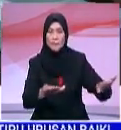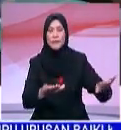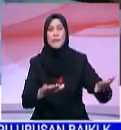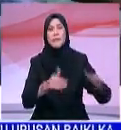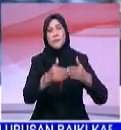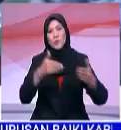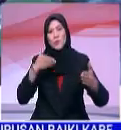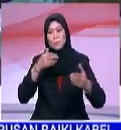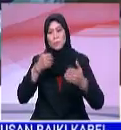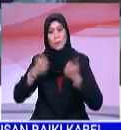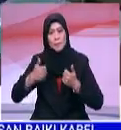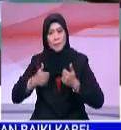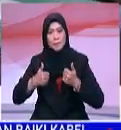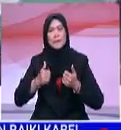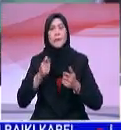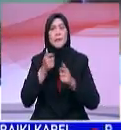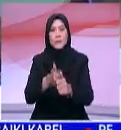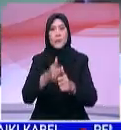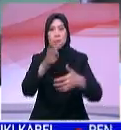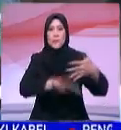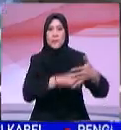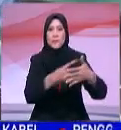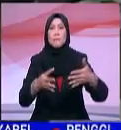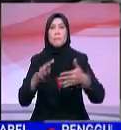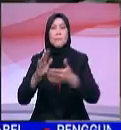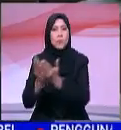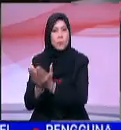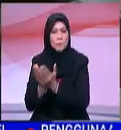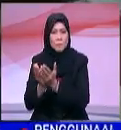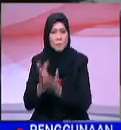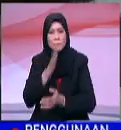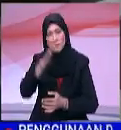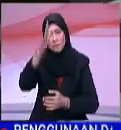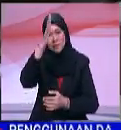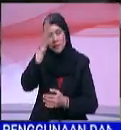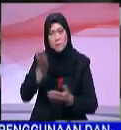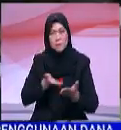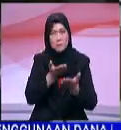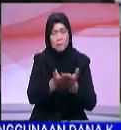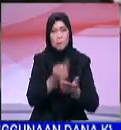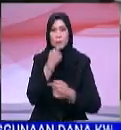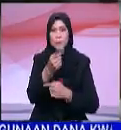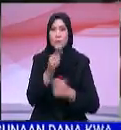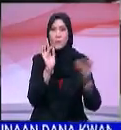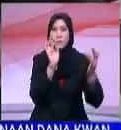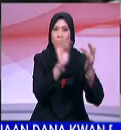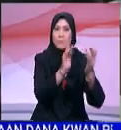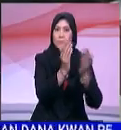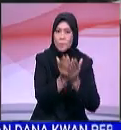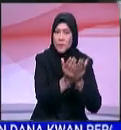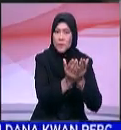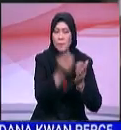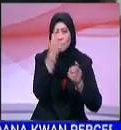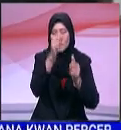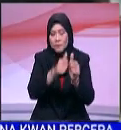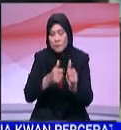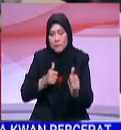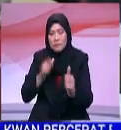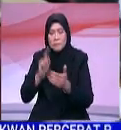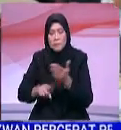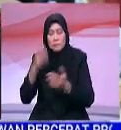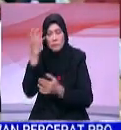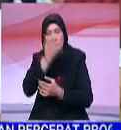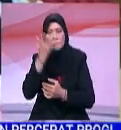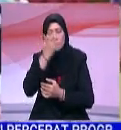idulfitri mengikut ketetapan daripada pihak sekolah di Babel juga disaranin berhubungan dengan pihak sekolah Bagi mengelakkan sebarang